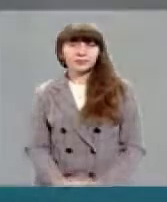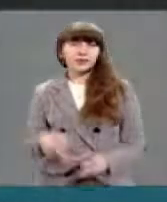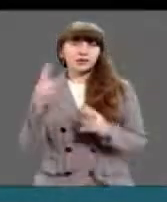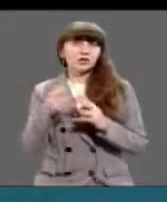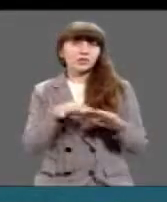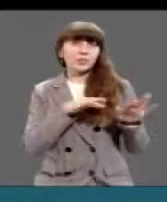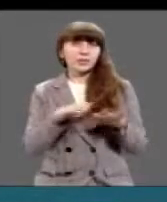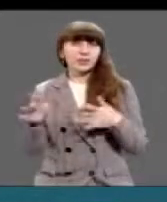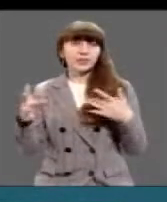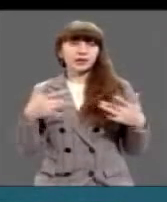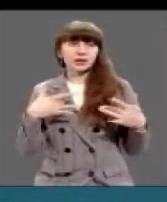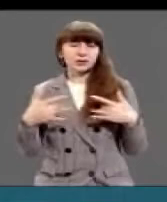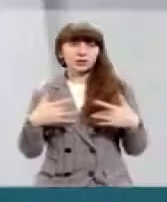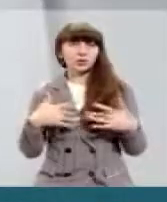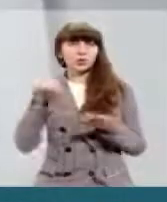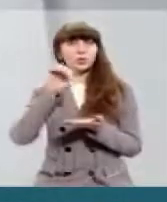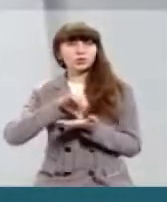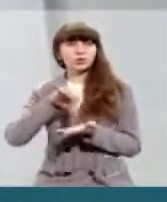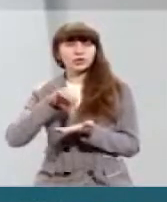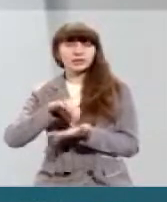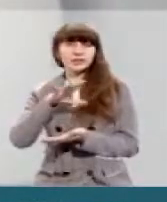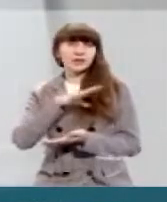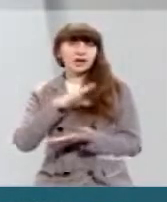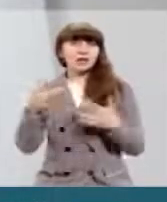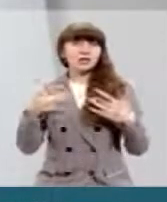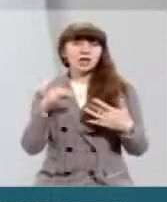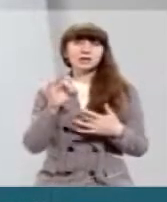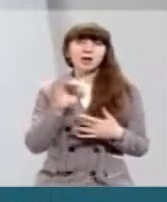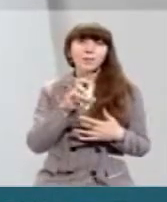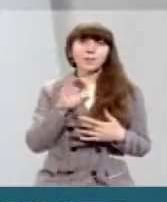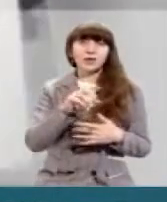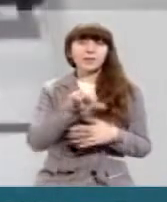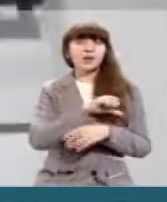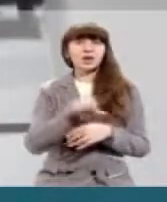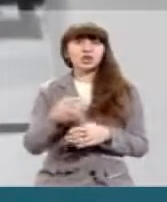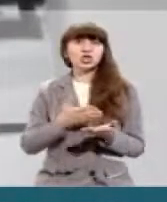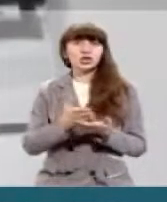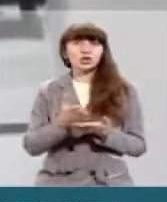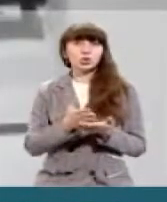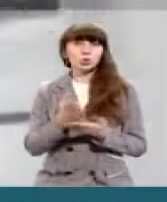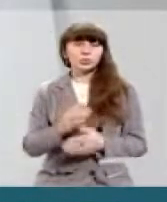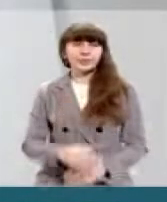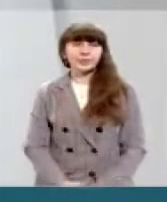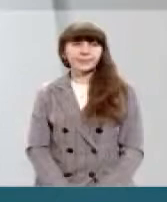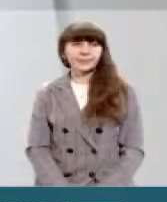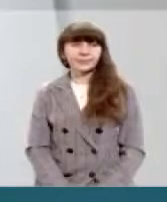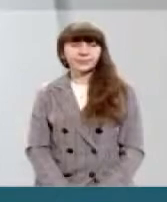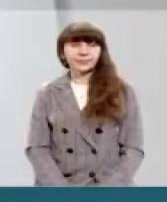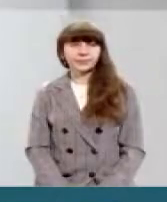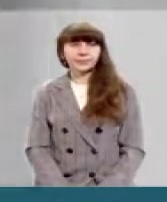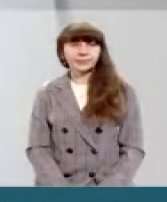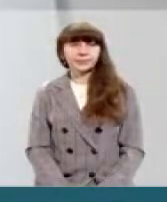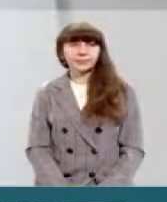арнаған ескерткіш гүл шоқтарын қоюдан басталды. Қазақстан Республикасы қарулы күштерінің әскери тарихи мұражайында көрме ұйымдастырылып,